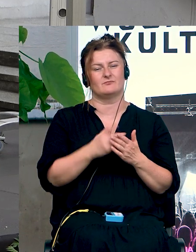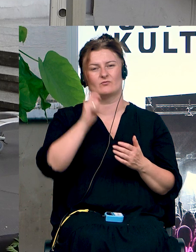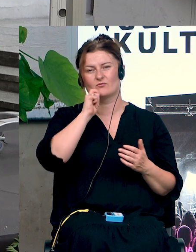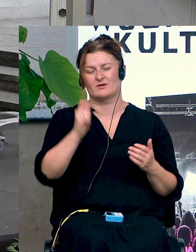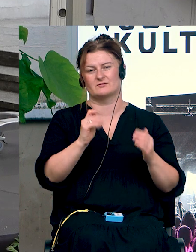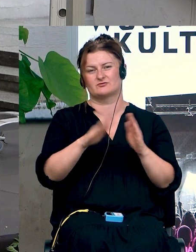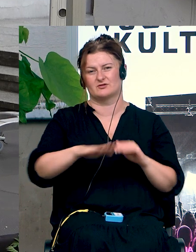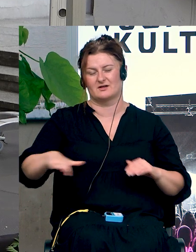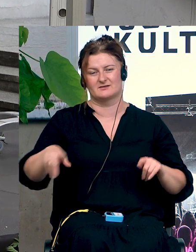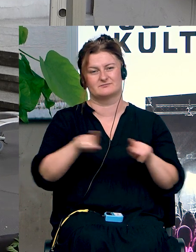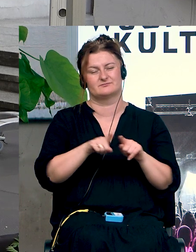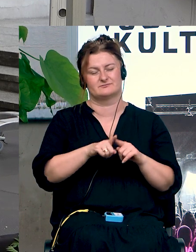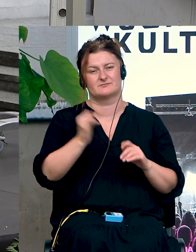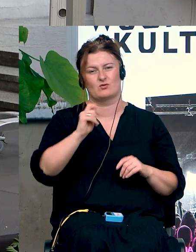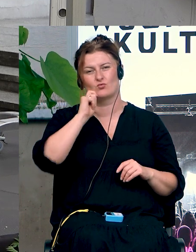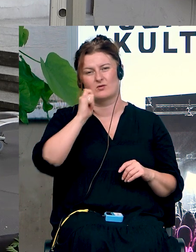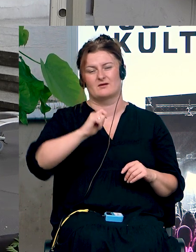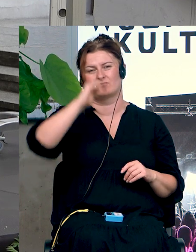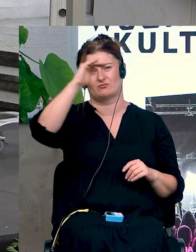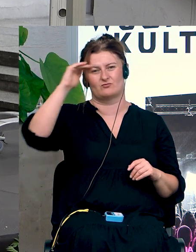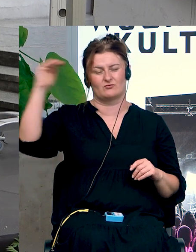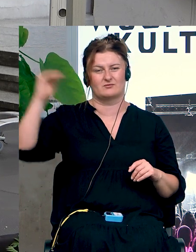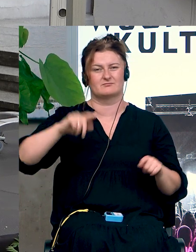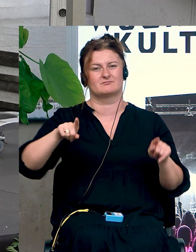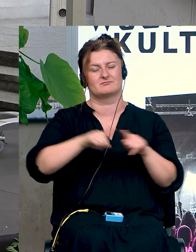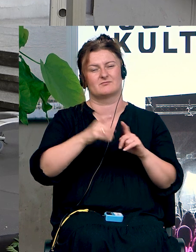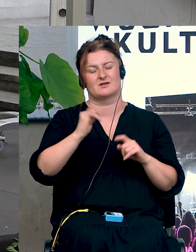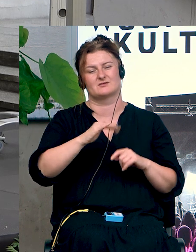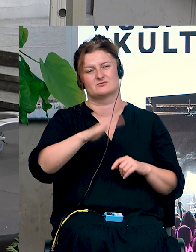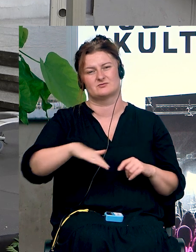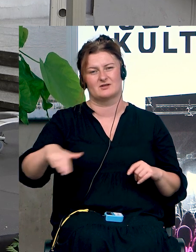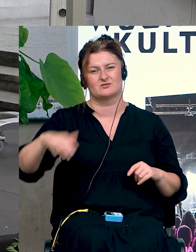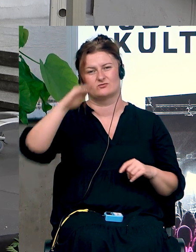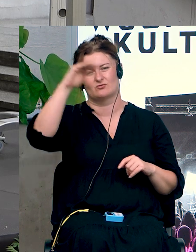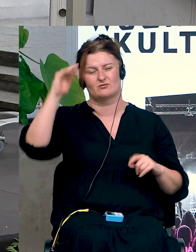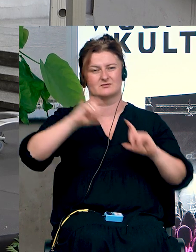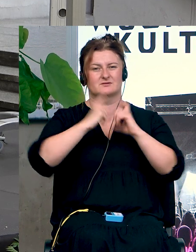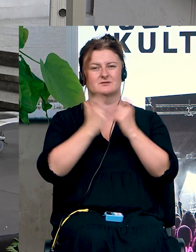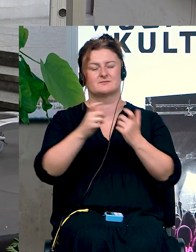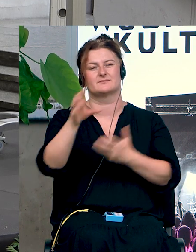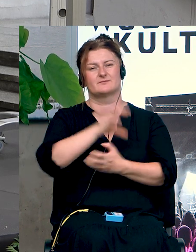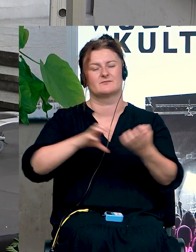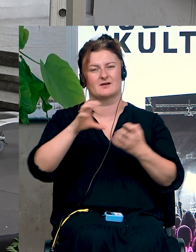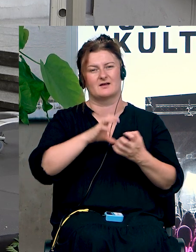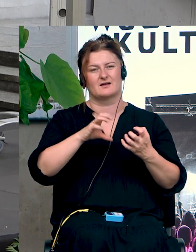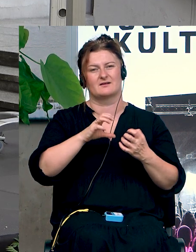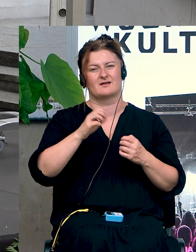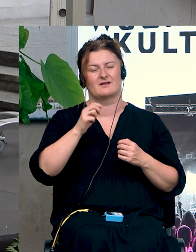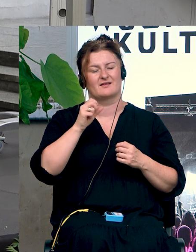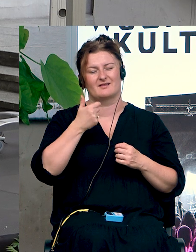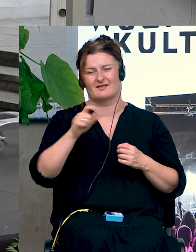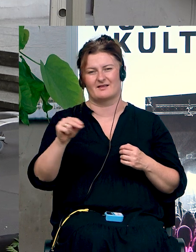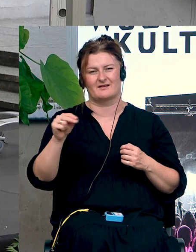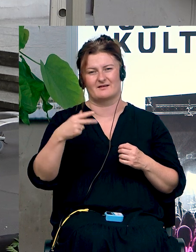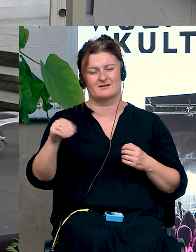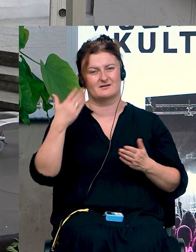як і українські дорослі, і так само, як і діти і дорослі всього світу, не так багато втратять від того,